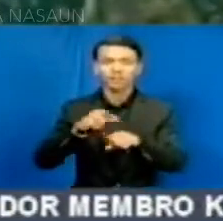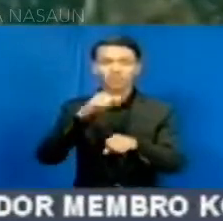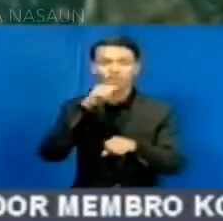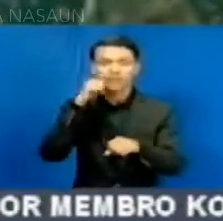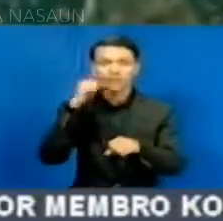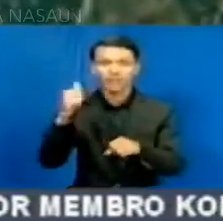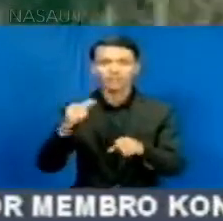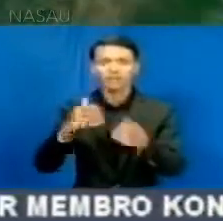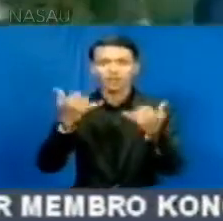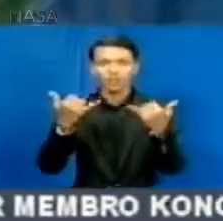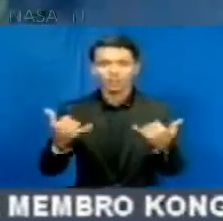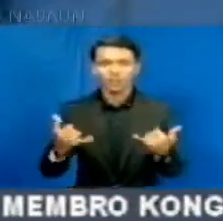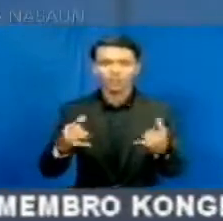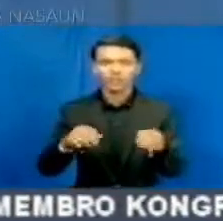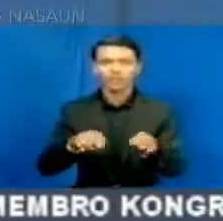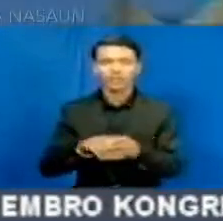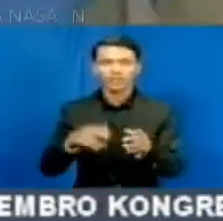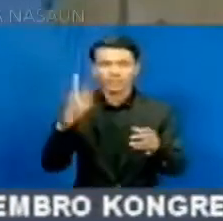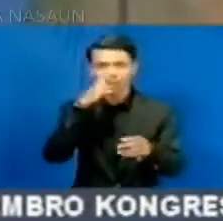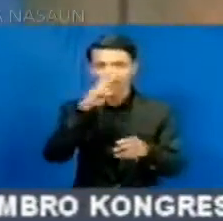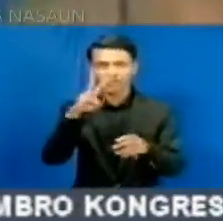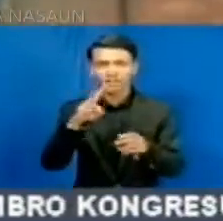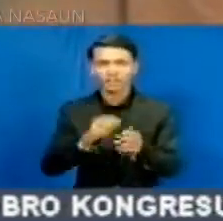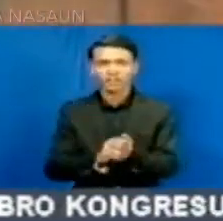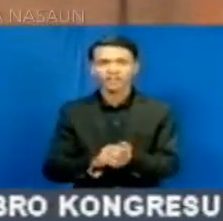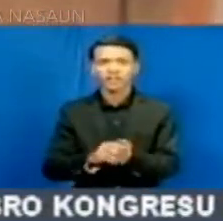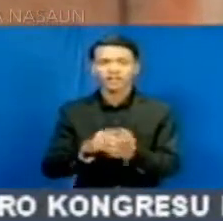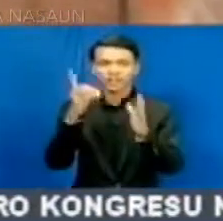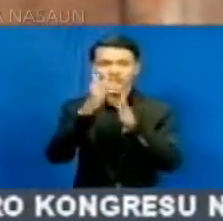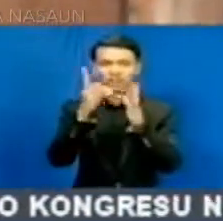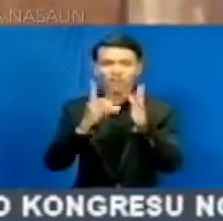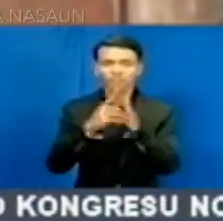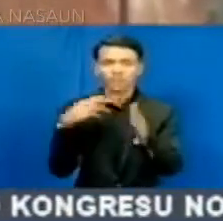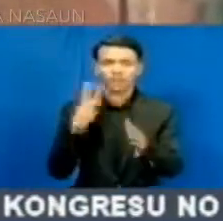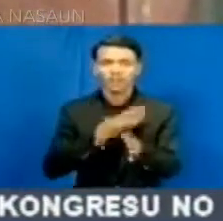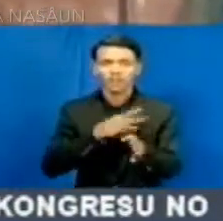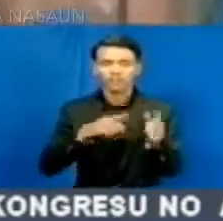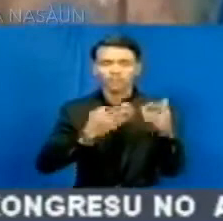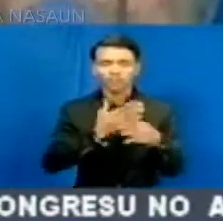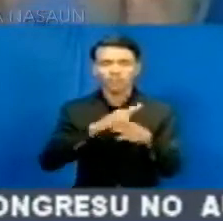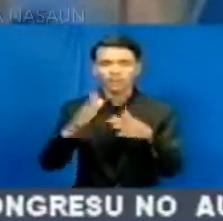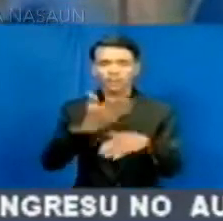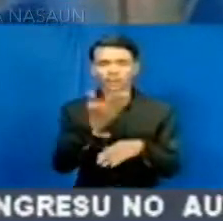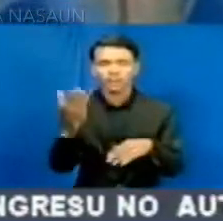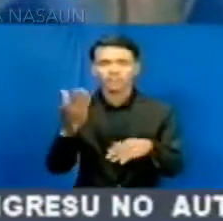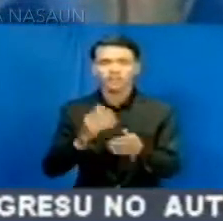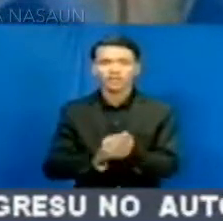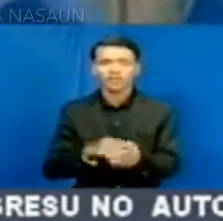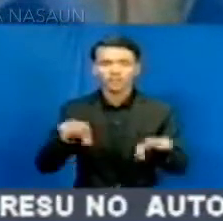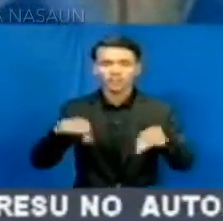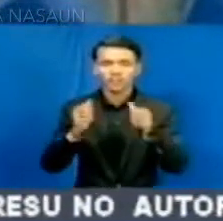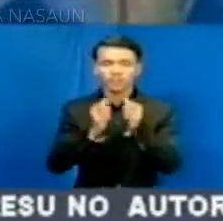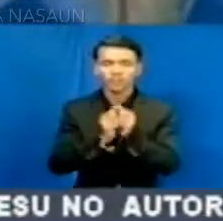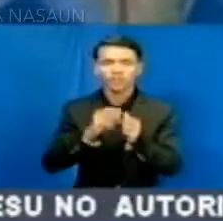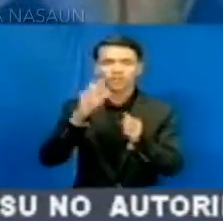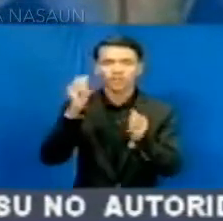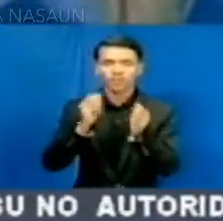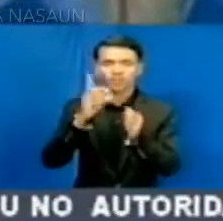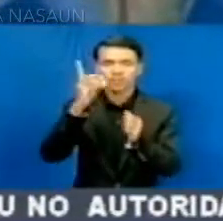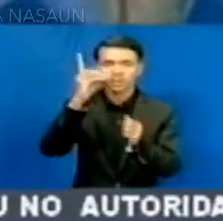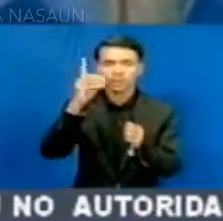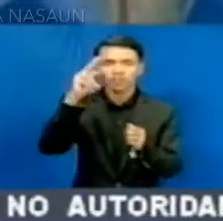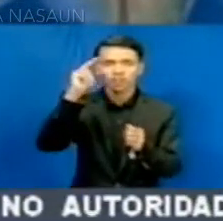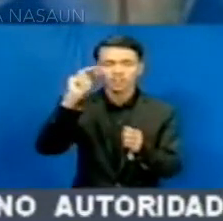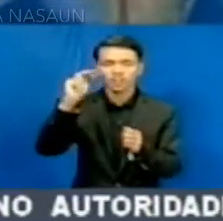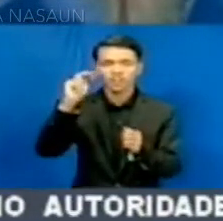Abang Niang nebe ohing ita foin akompanyi liba. Ida dus nebe ami partilha bai dibot sira RTTL Serviço Hamutu ko